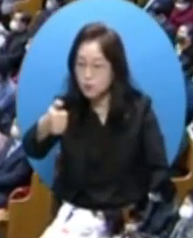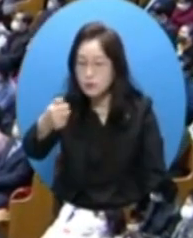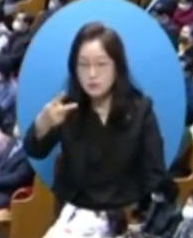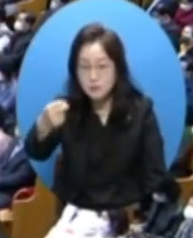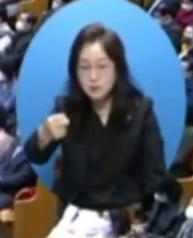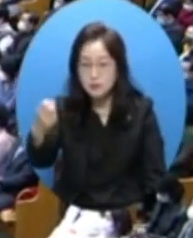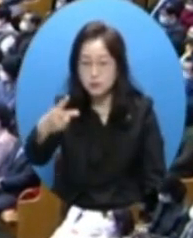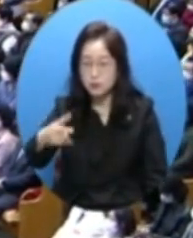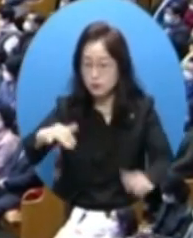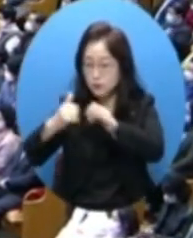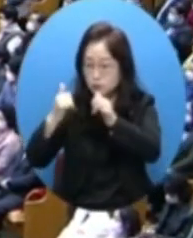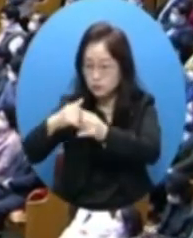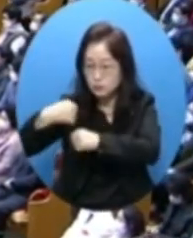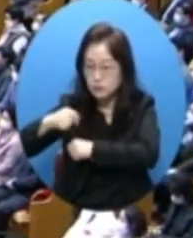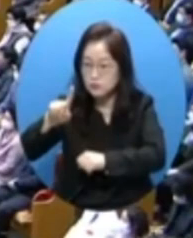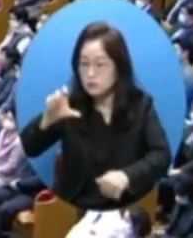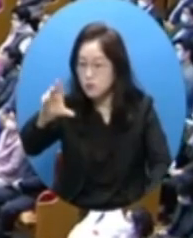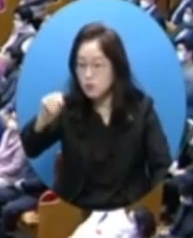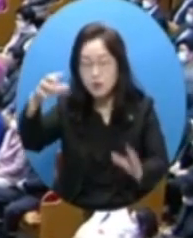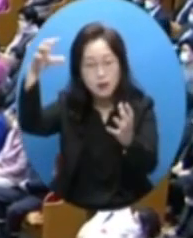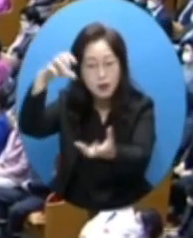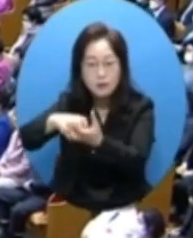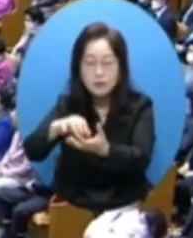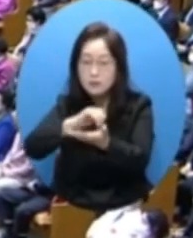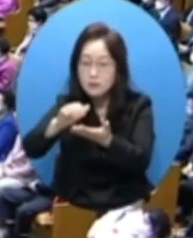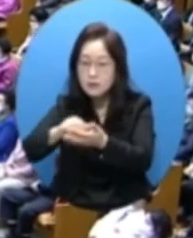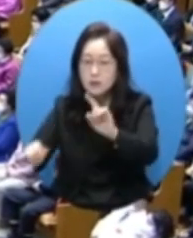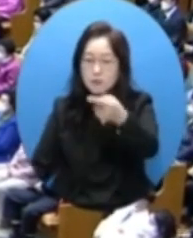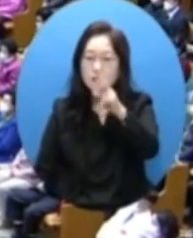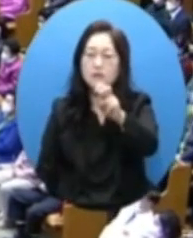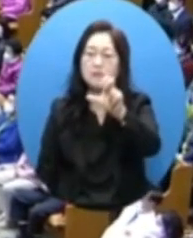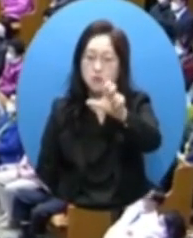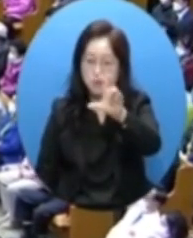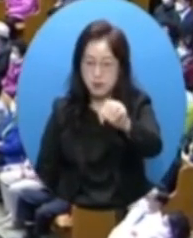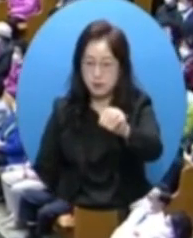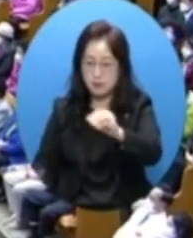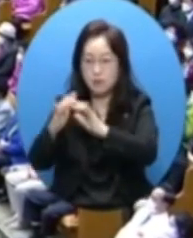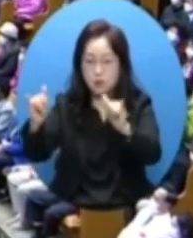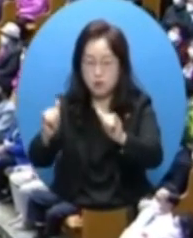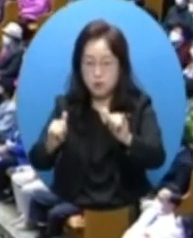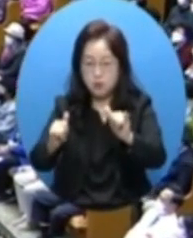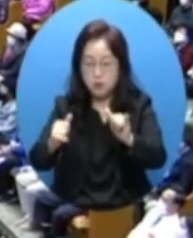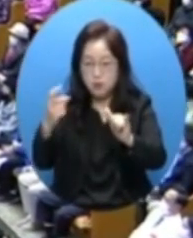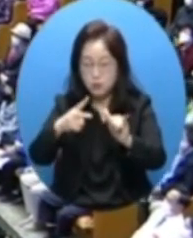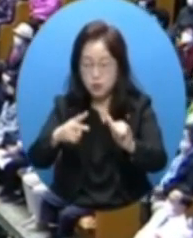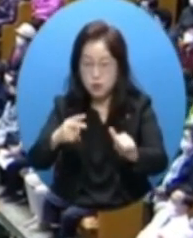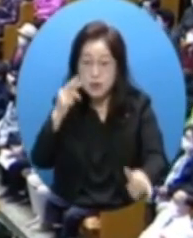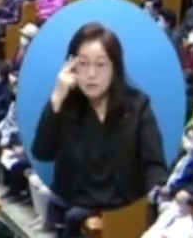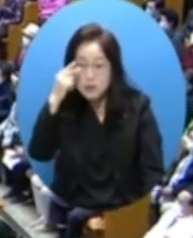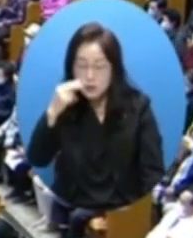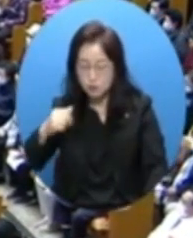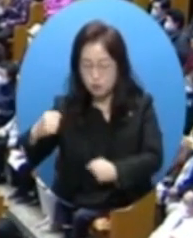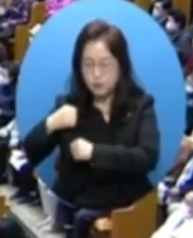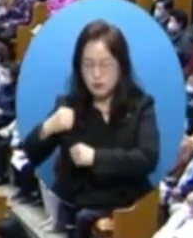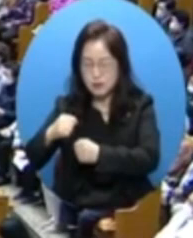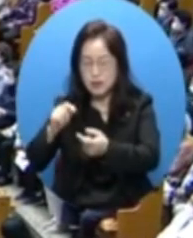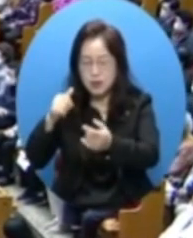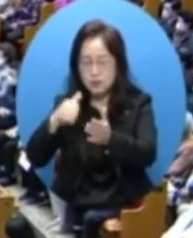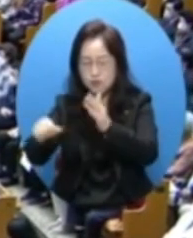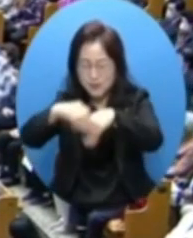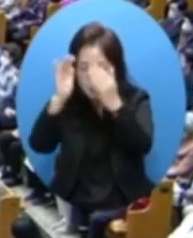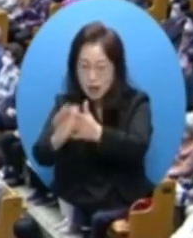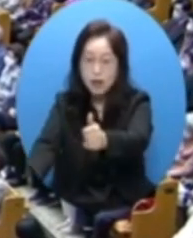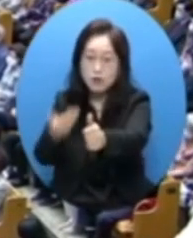15만 명입니다 125만명 대군이 있었고 미군이나 가격은 그 취직 장비가 있었는데